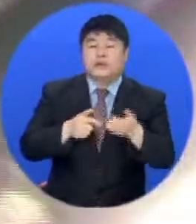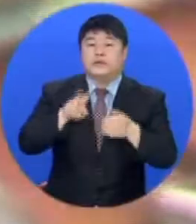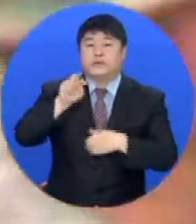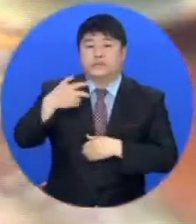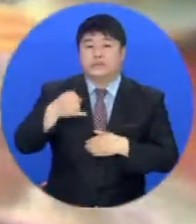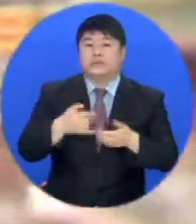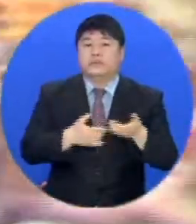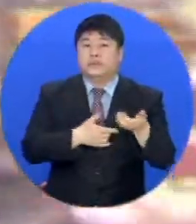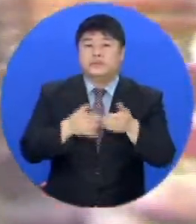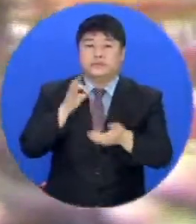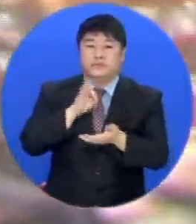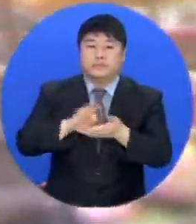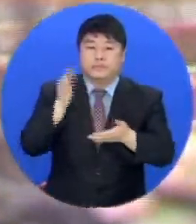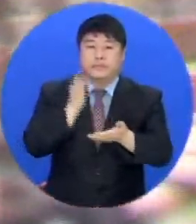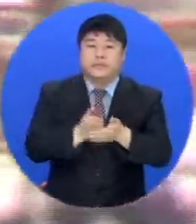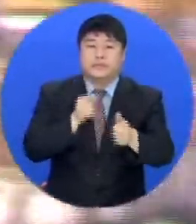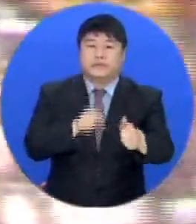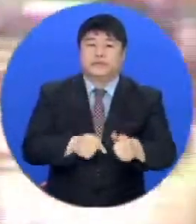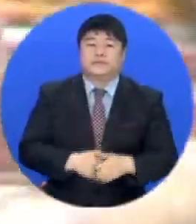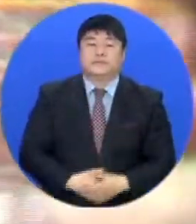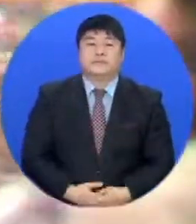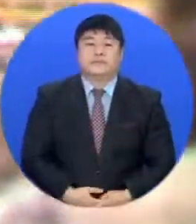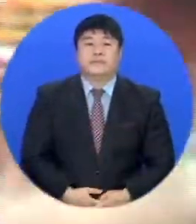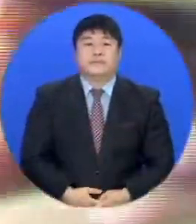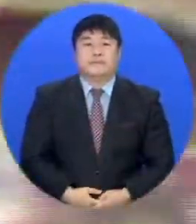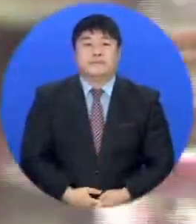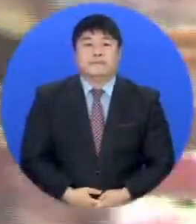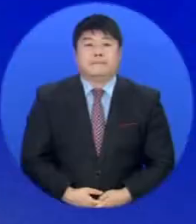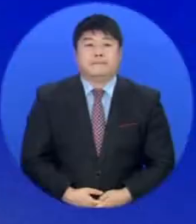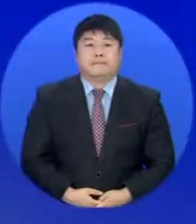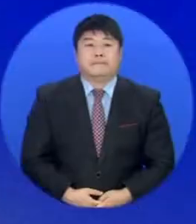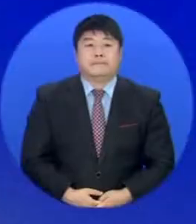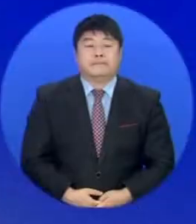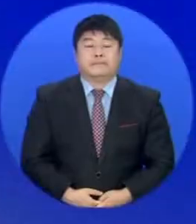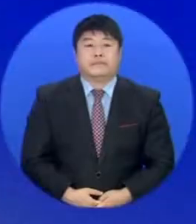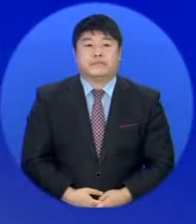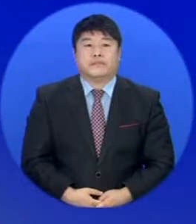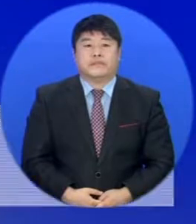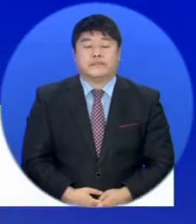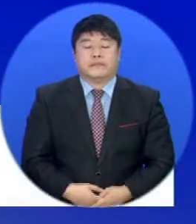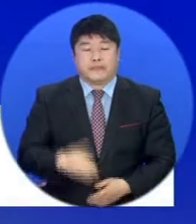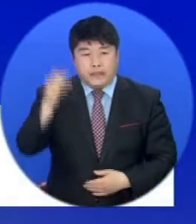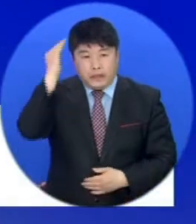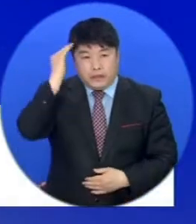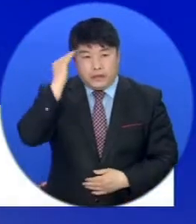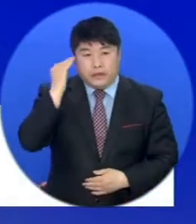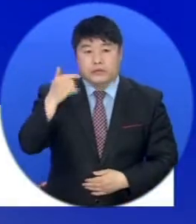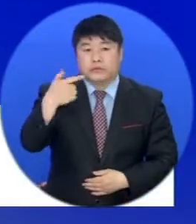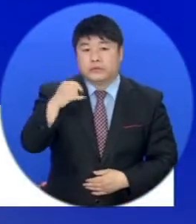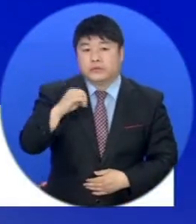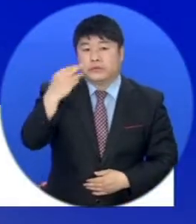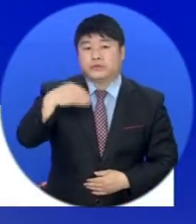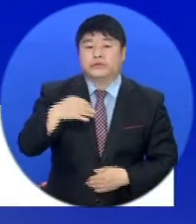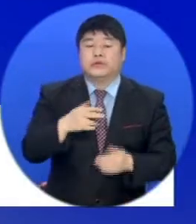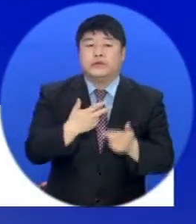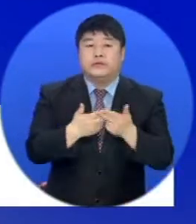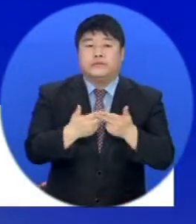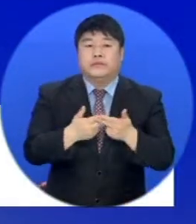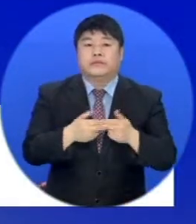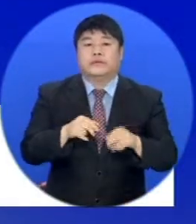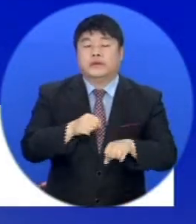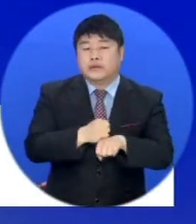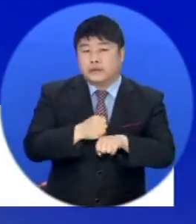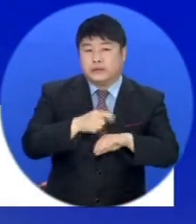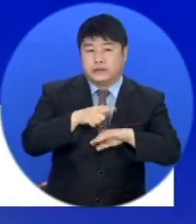금지를 지시했습니다. 한국능률협회가 브랜드파워